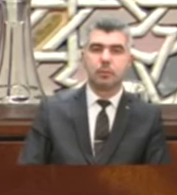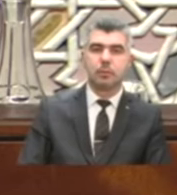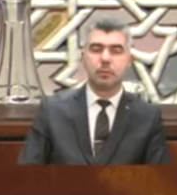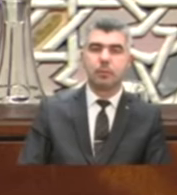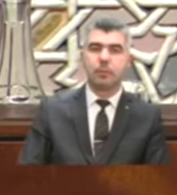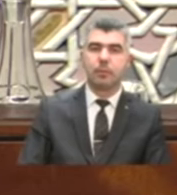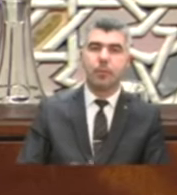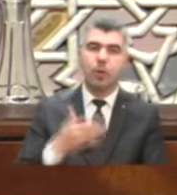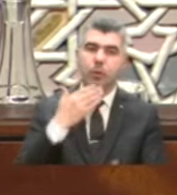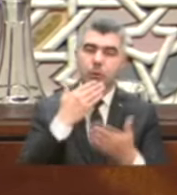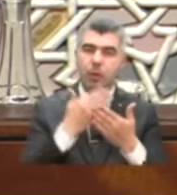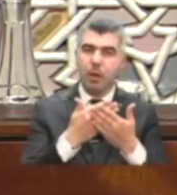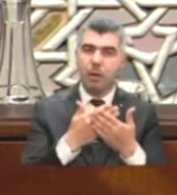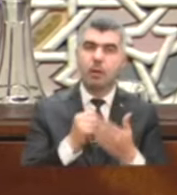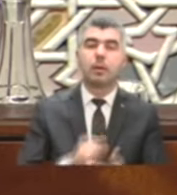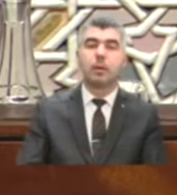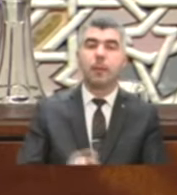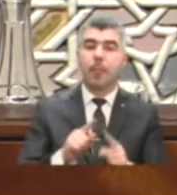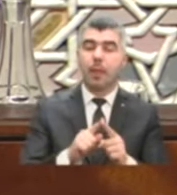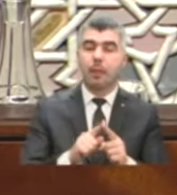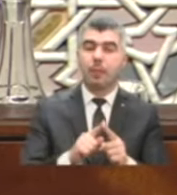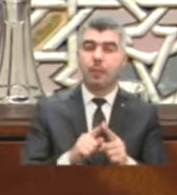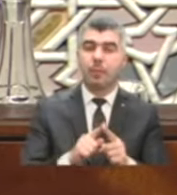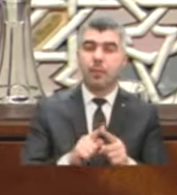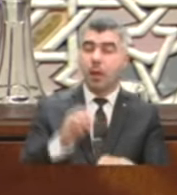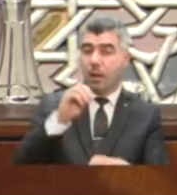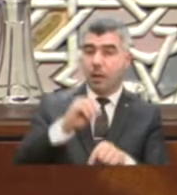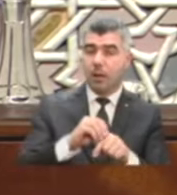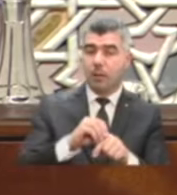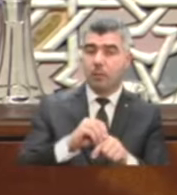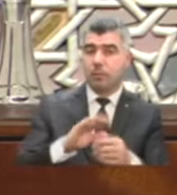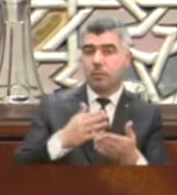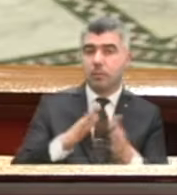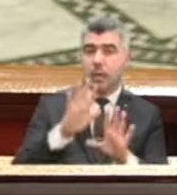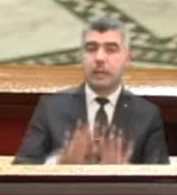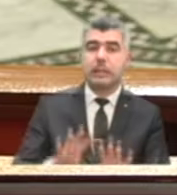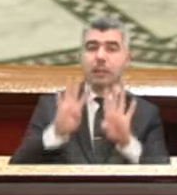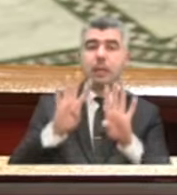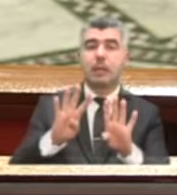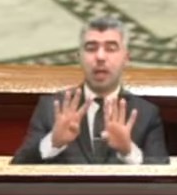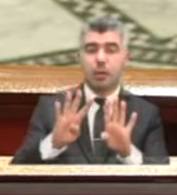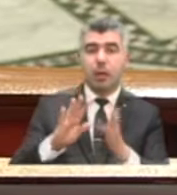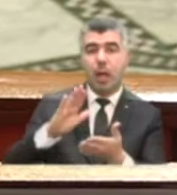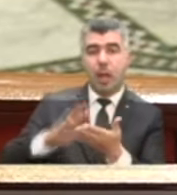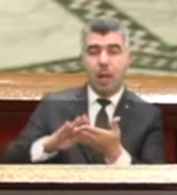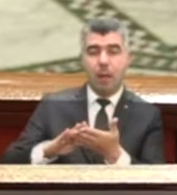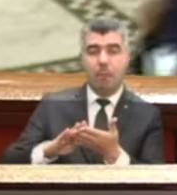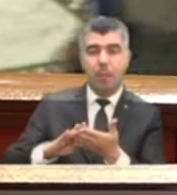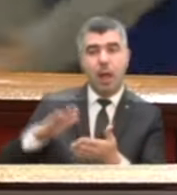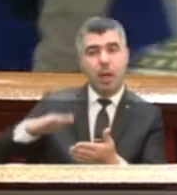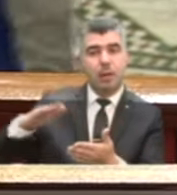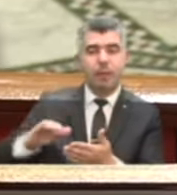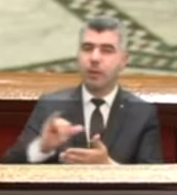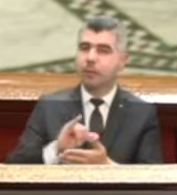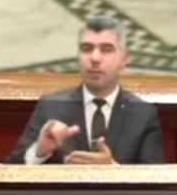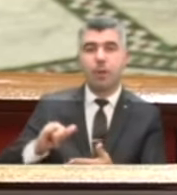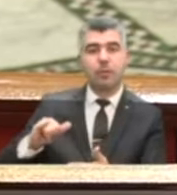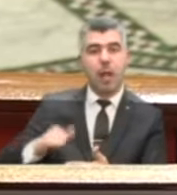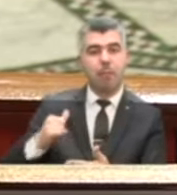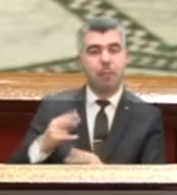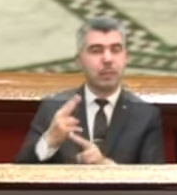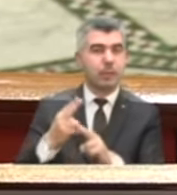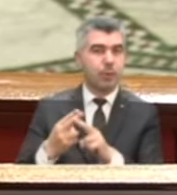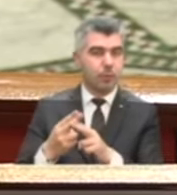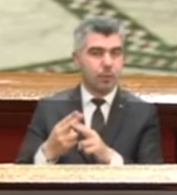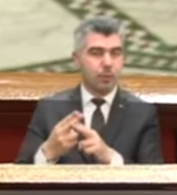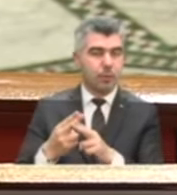نائبة المحترمة، نبغي نشير أن يعني فوق 18 سنة ما بقوش أطفال، يعني ولاو شباب،